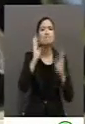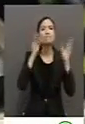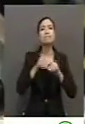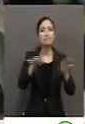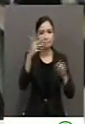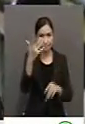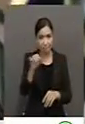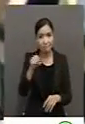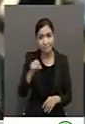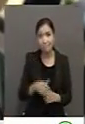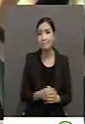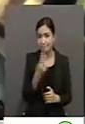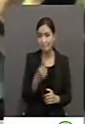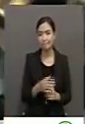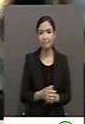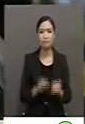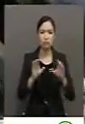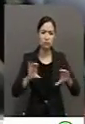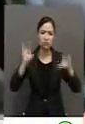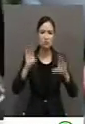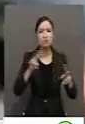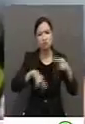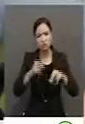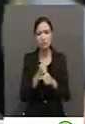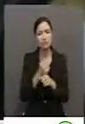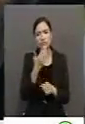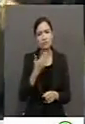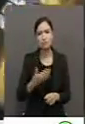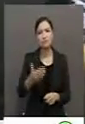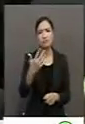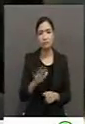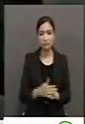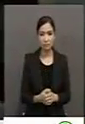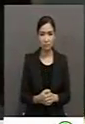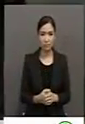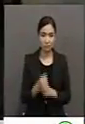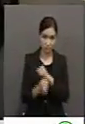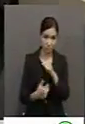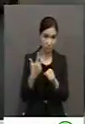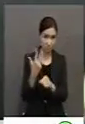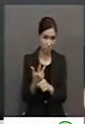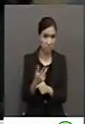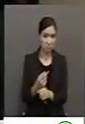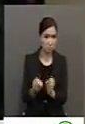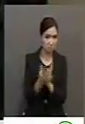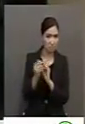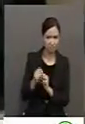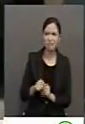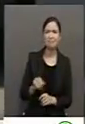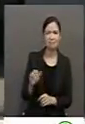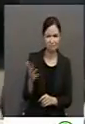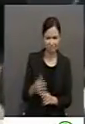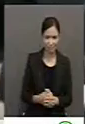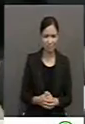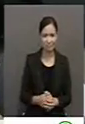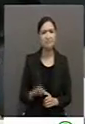ครับ เปิด เดี๋ยวสัปดาห์หน้าร ัฐบาลดูแลทำงานตลอดเวลา เดี๋ยวในช่วง3ปีมันอาจจะแบบเป็นเชิงสัญลักษณ์อะไร ไม่มีหรอก ดูแล